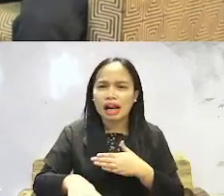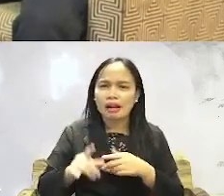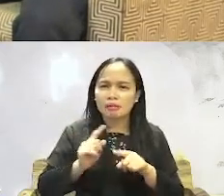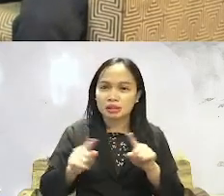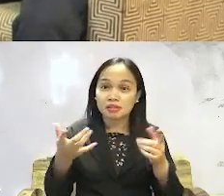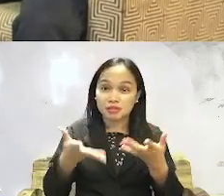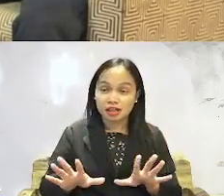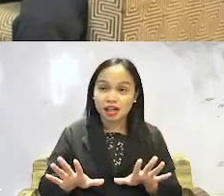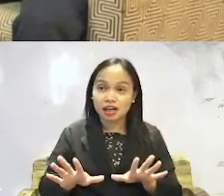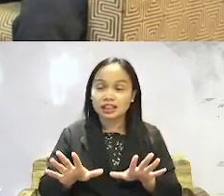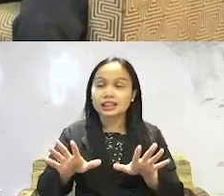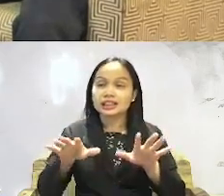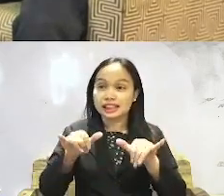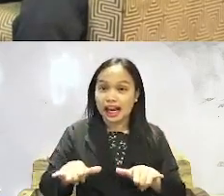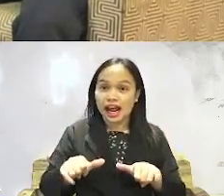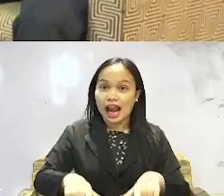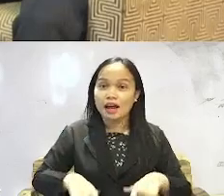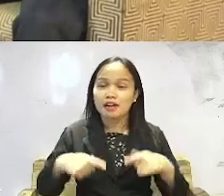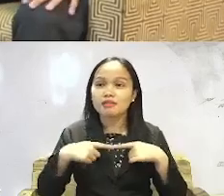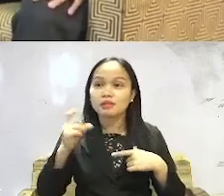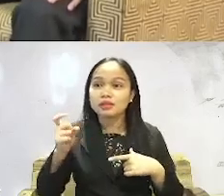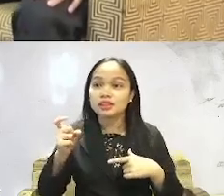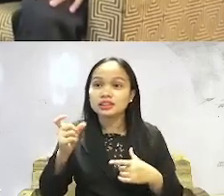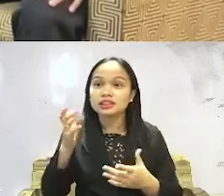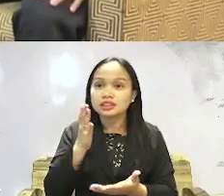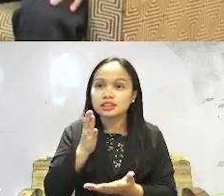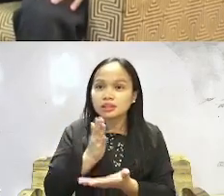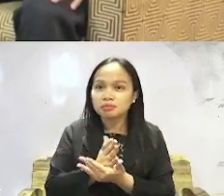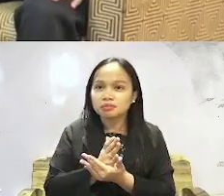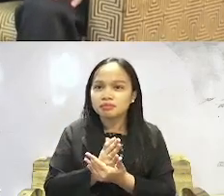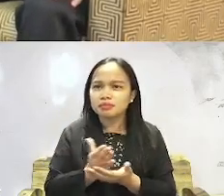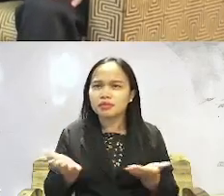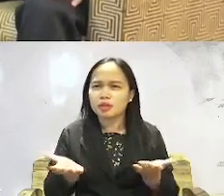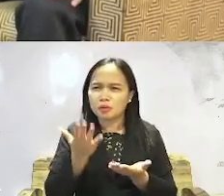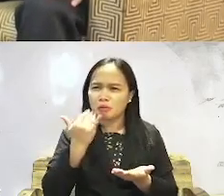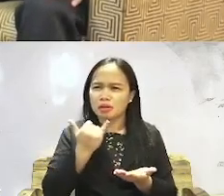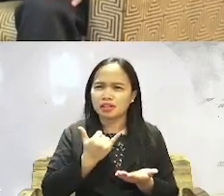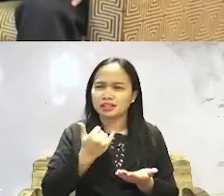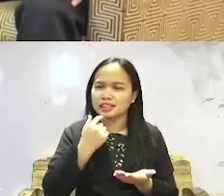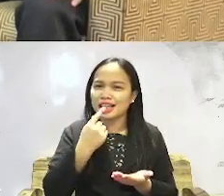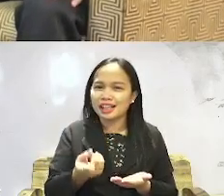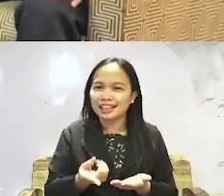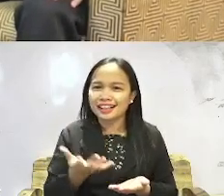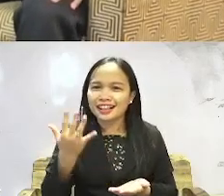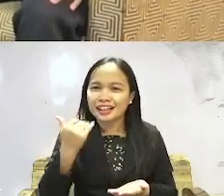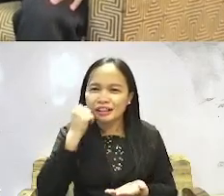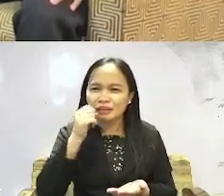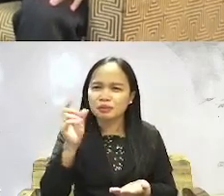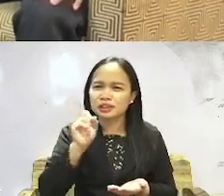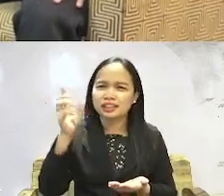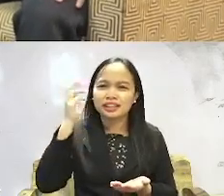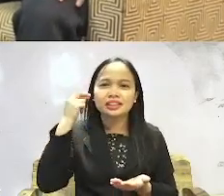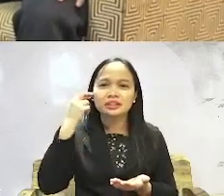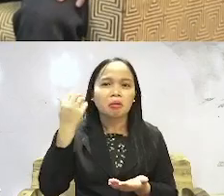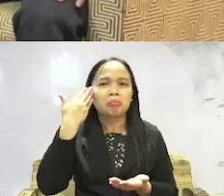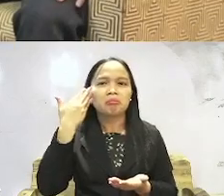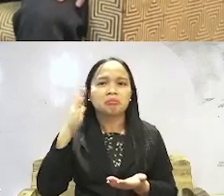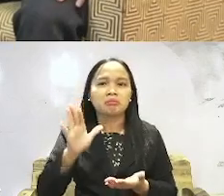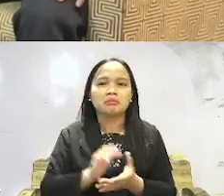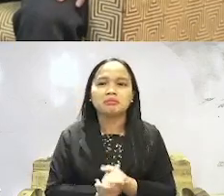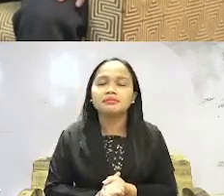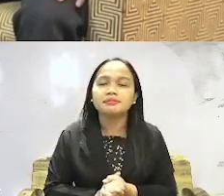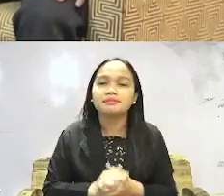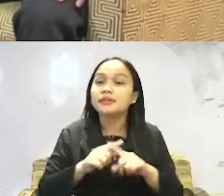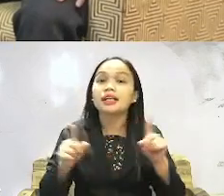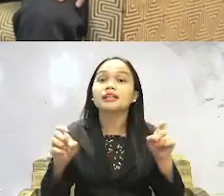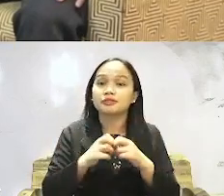ng staying alive, me, umiis ka po na siya kagad. Oh, hindi ko lang alam bakit ganun ang sabi mo nga sa inyo. Ewan ko lang, ha. Pero ganun